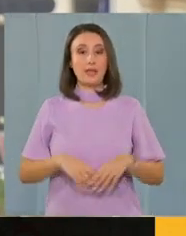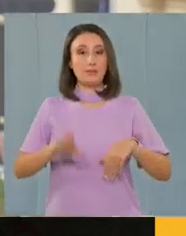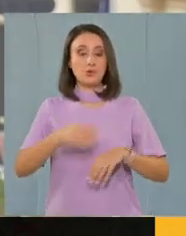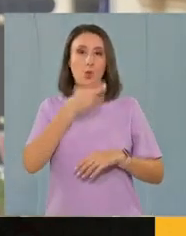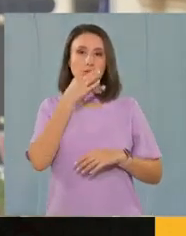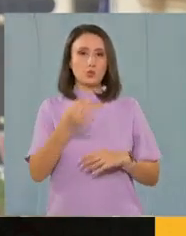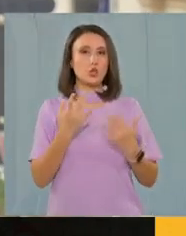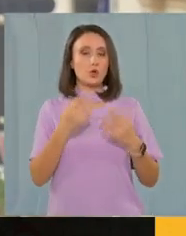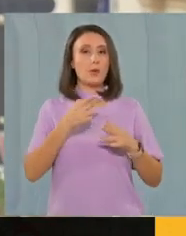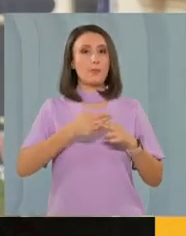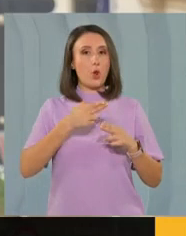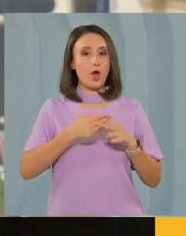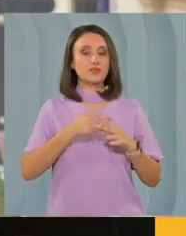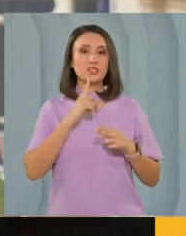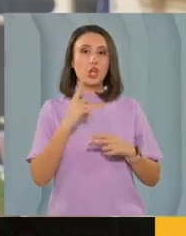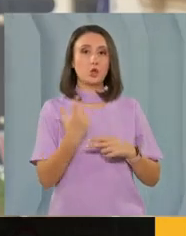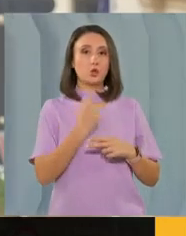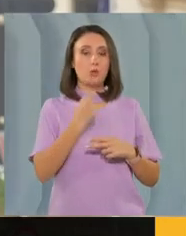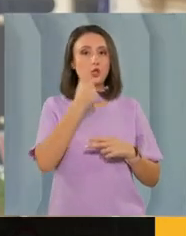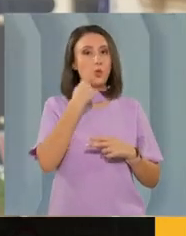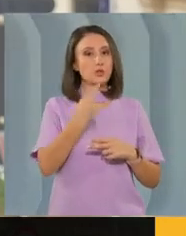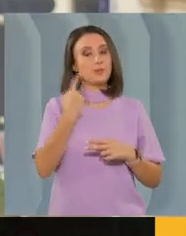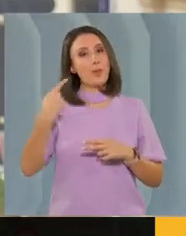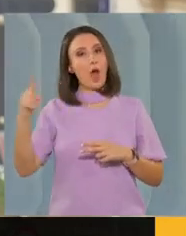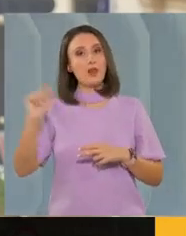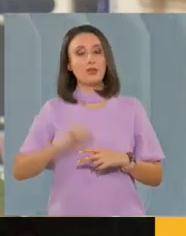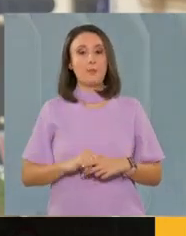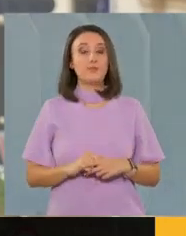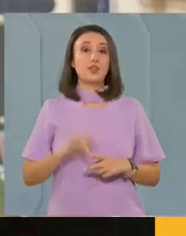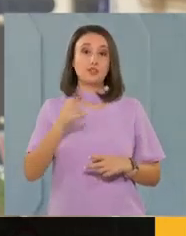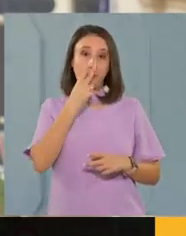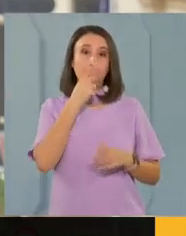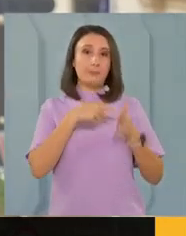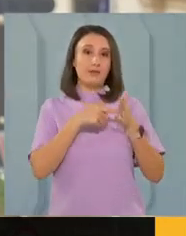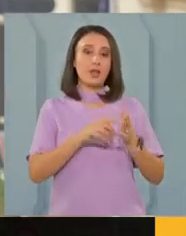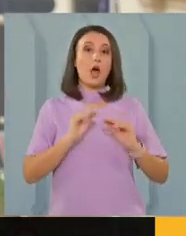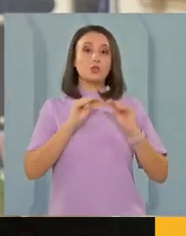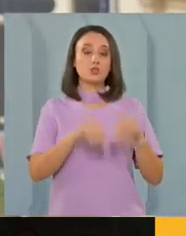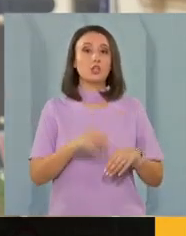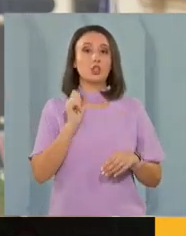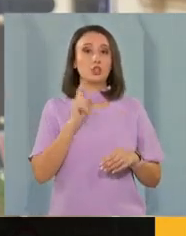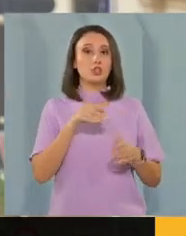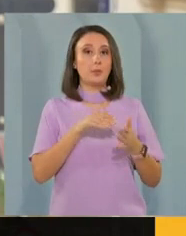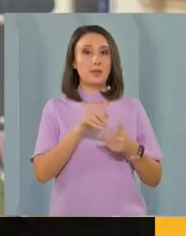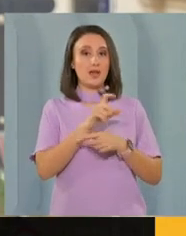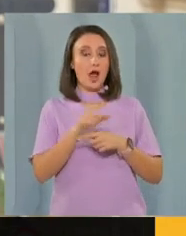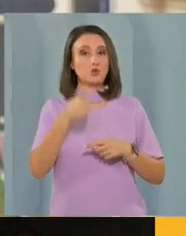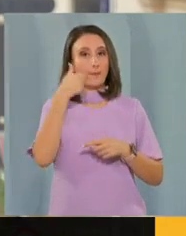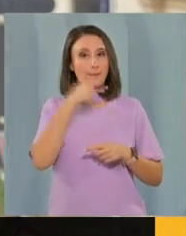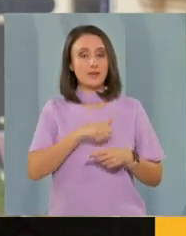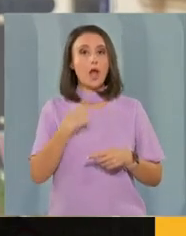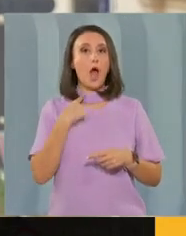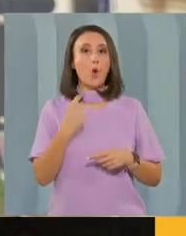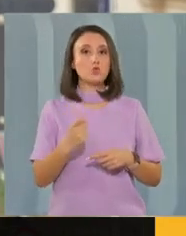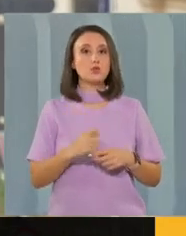strul spune că numărul de infectării se dublează de la o săptămână la alta și prevede că vom ajunge la douăsprezece mii de cazuri pe zi în